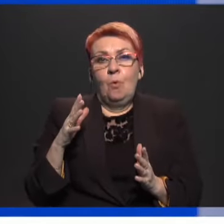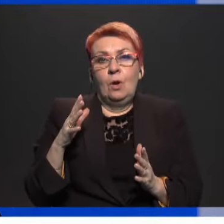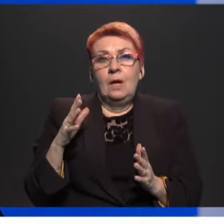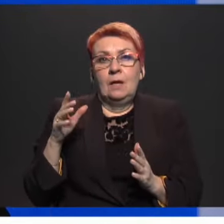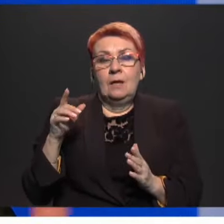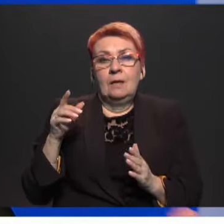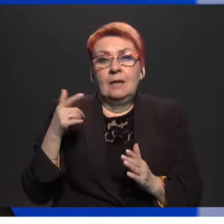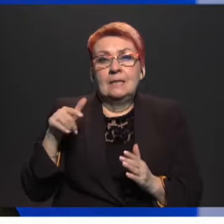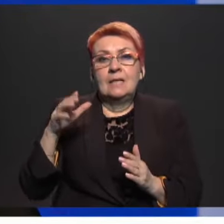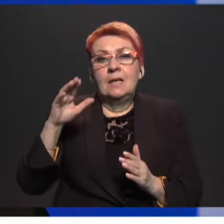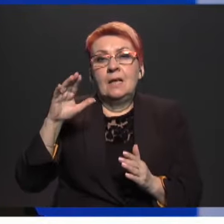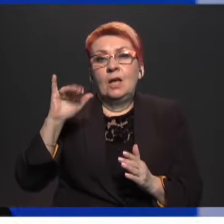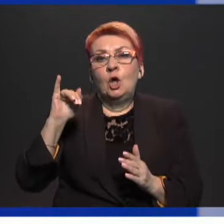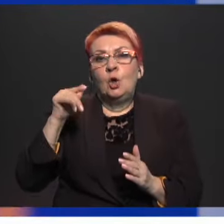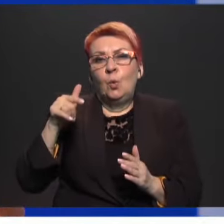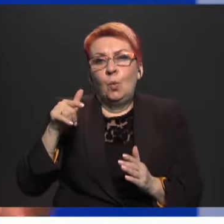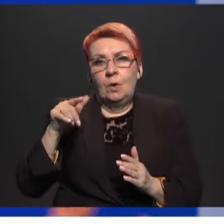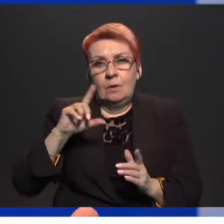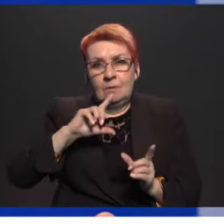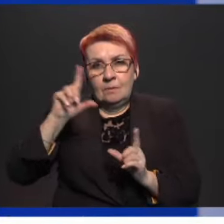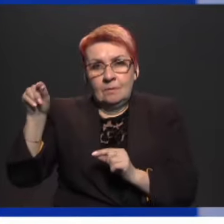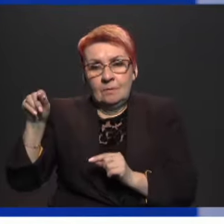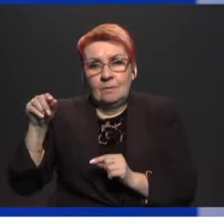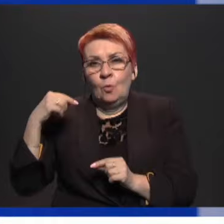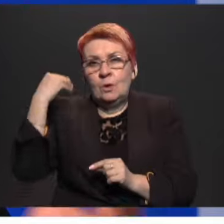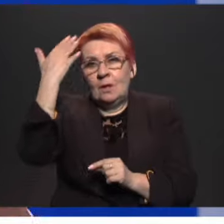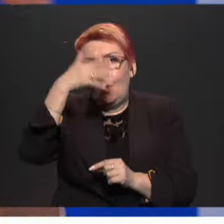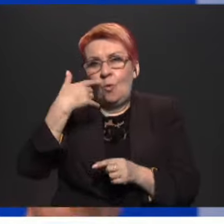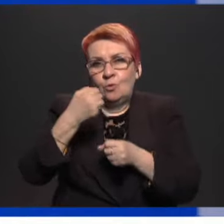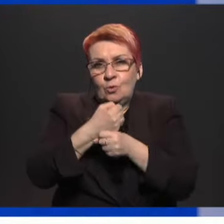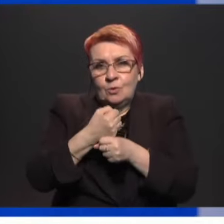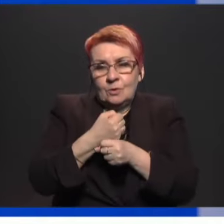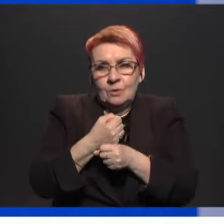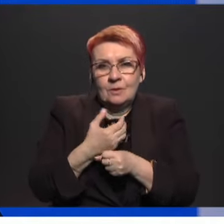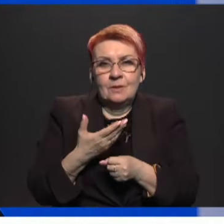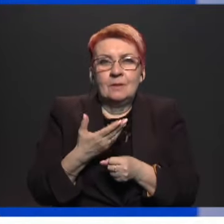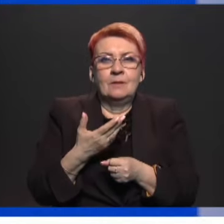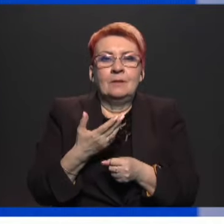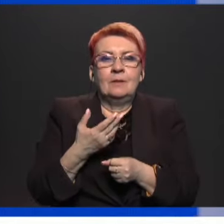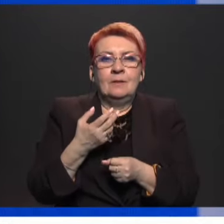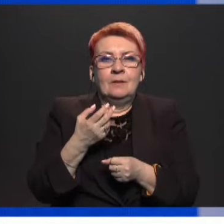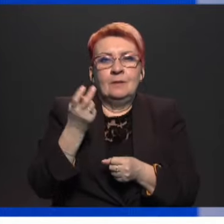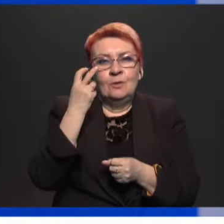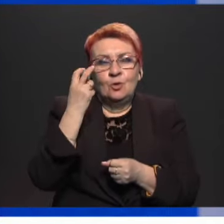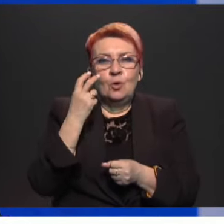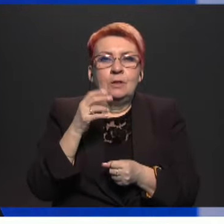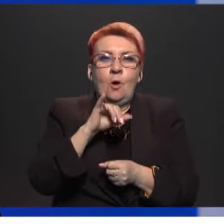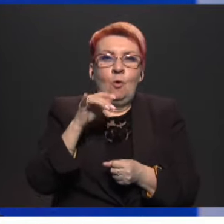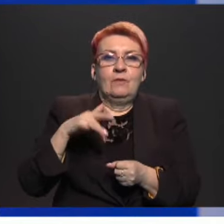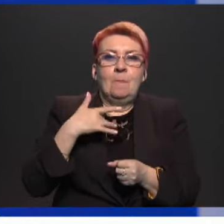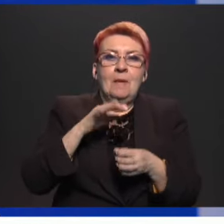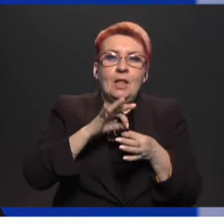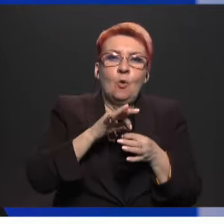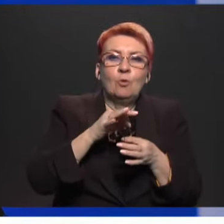месте стала, да, кто-то в другом месте, у них там какой-то желтенького цвета кожа, у кого-то совсем черного, а у кого-то белая кожа.